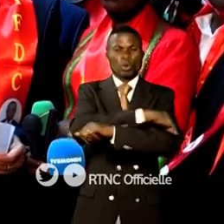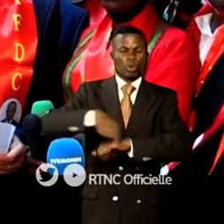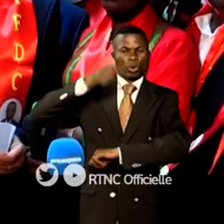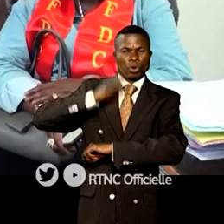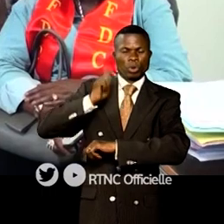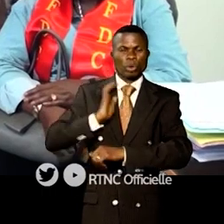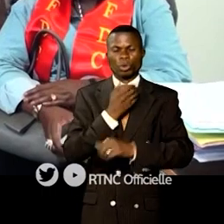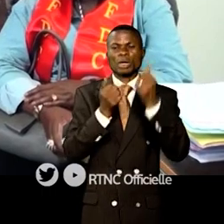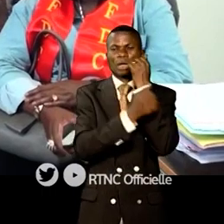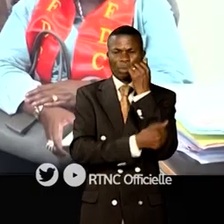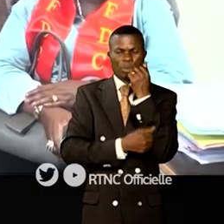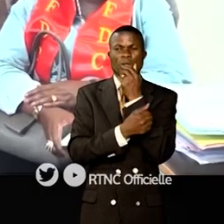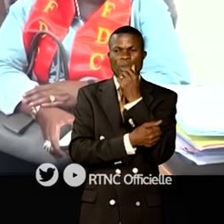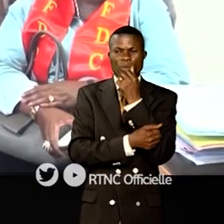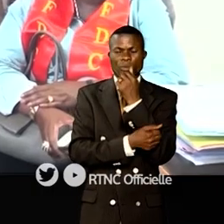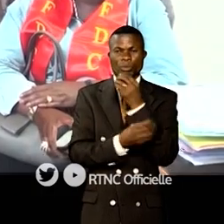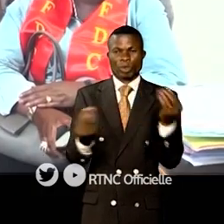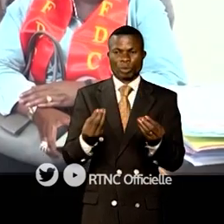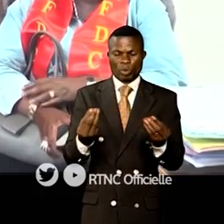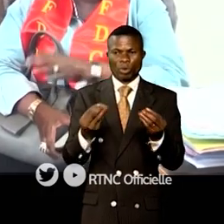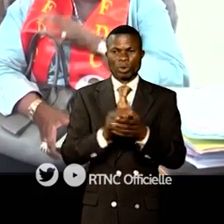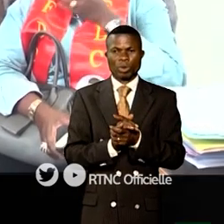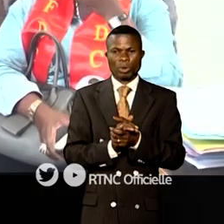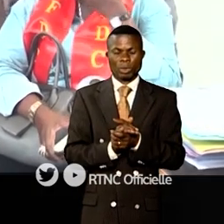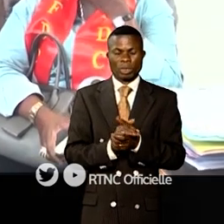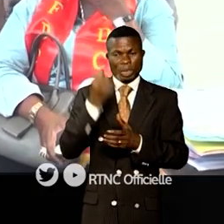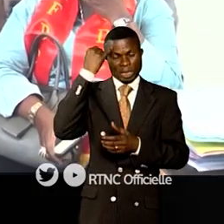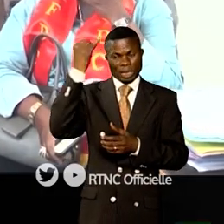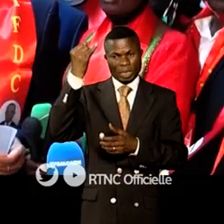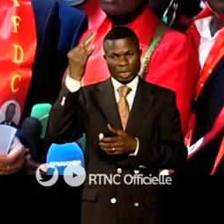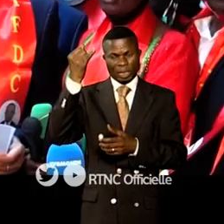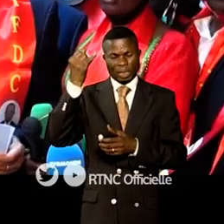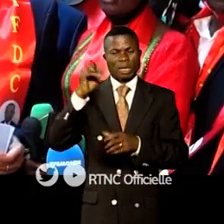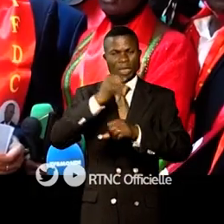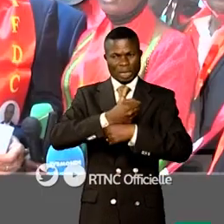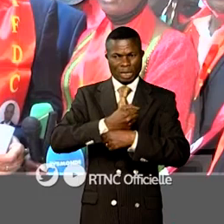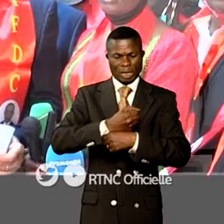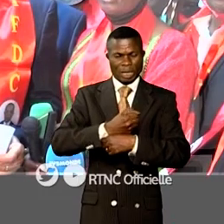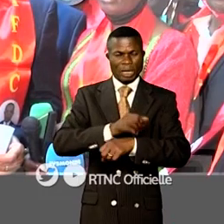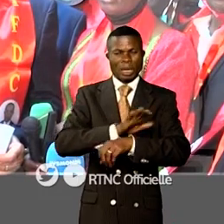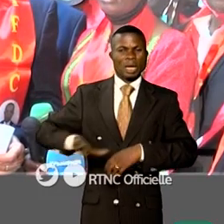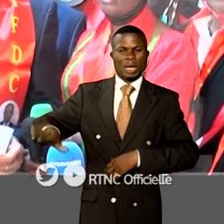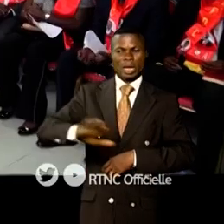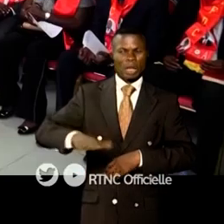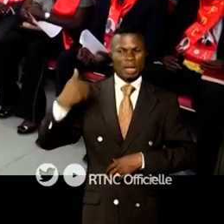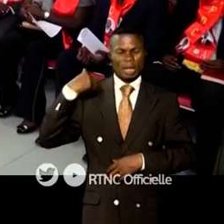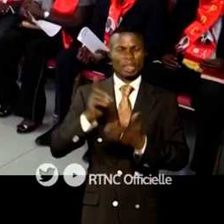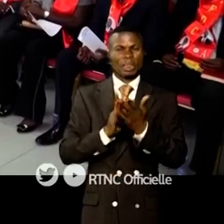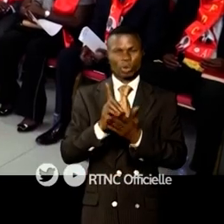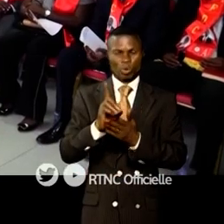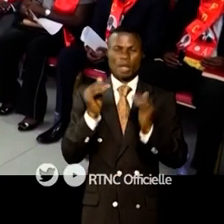la République de s'être, dans l'élan de rétablissement de l'état de droit,